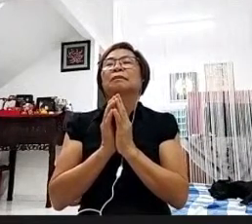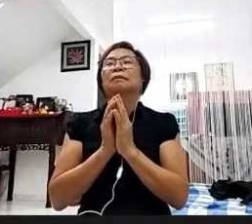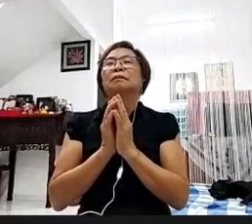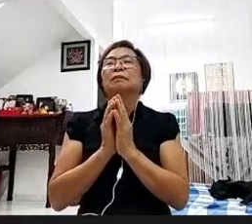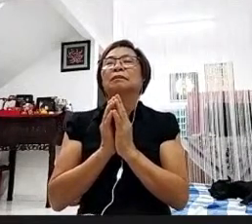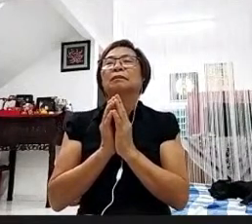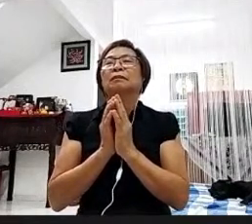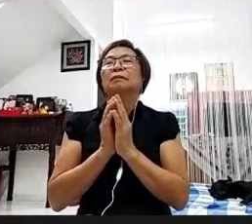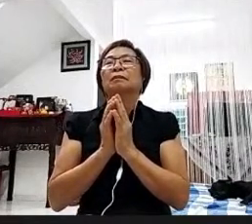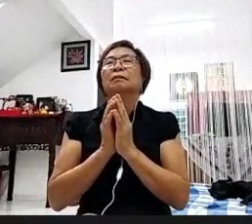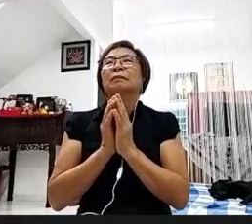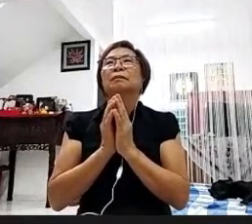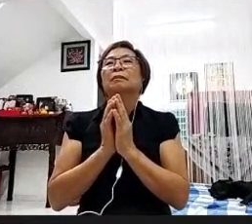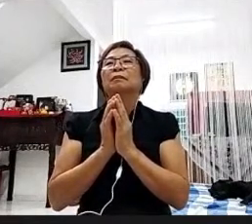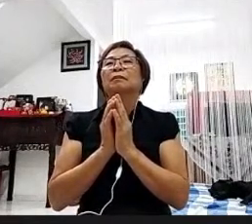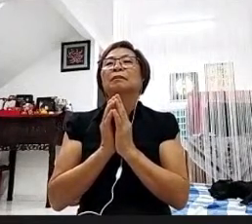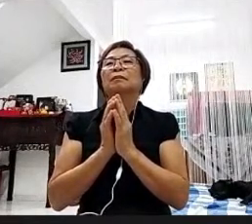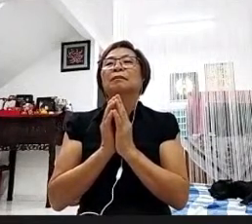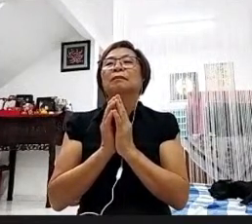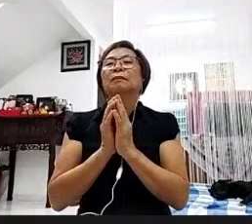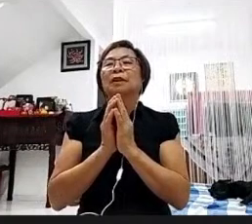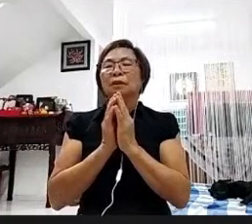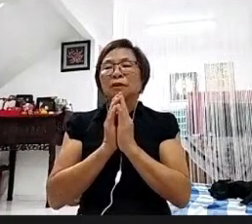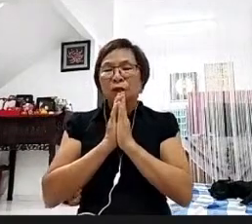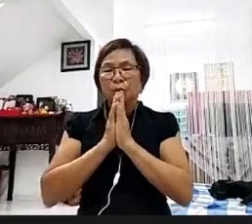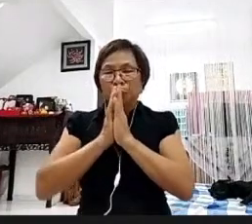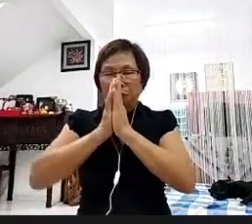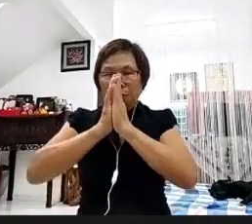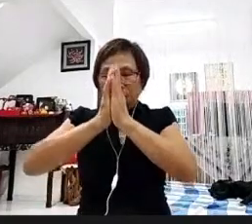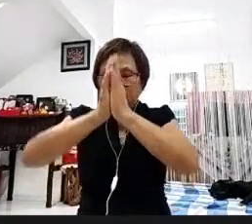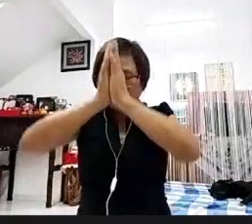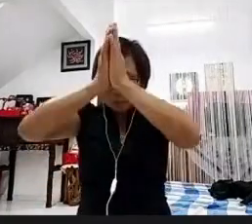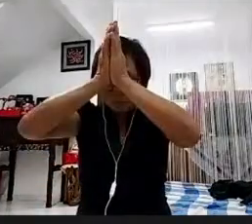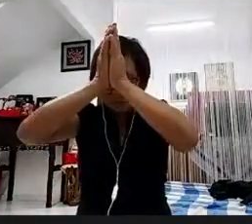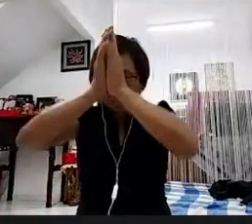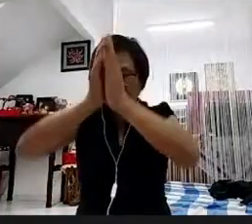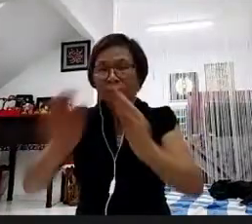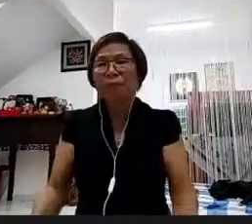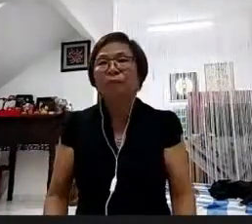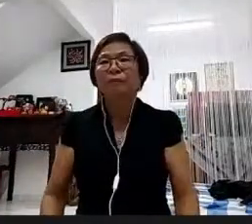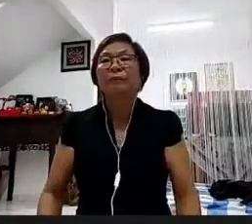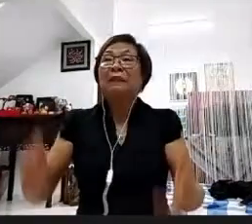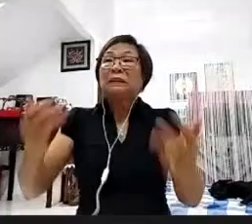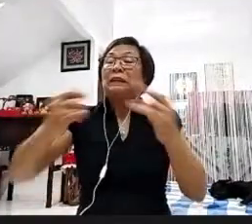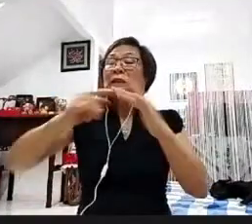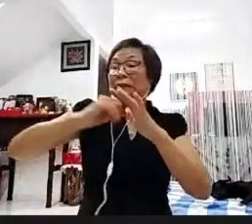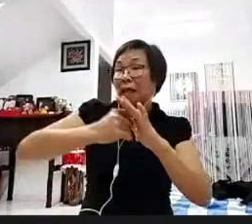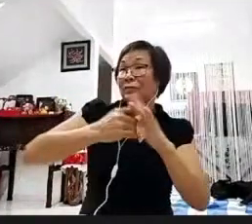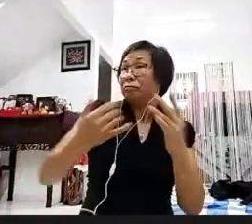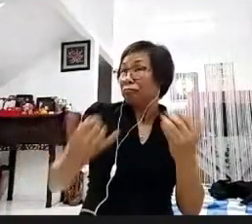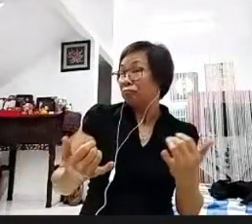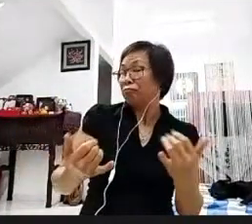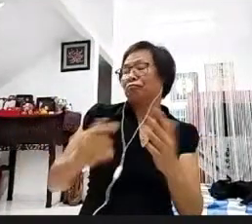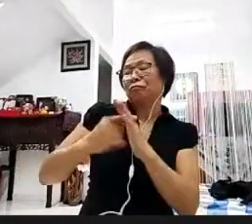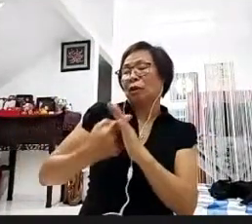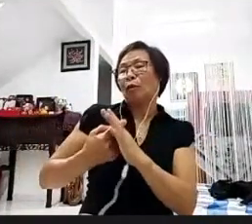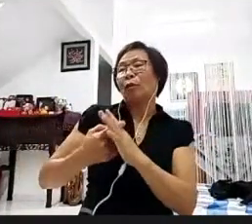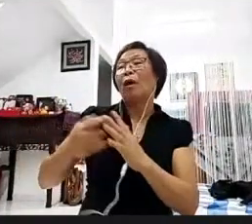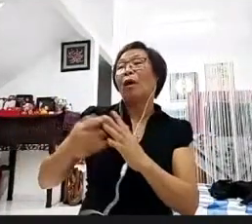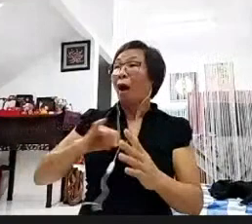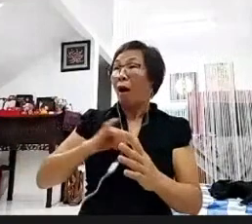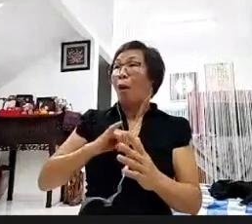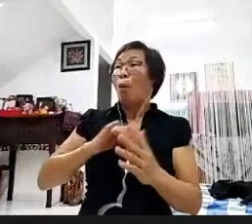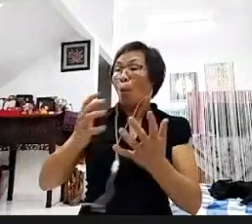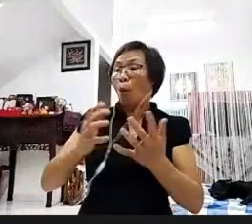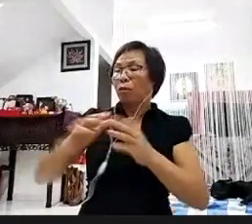Samadhiyami. Sadhu, sadhu, sadhu. Now to begin the program, let me introduce to